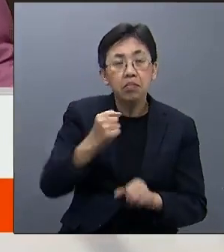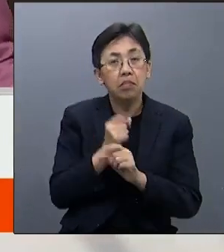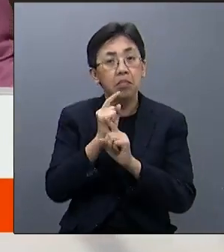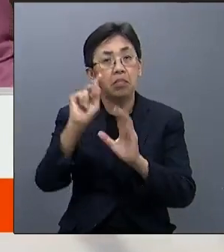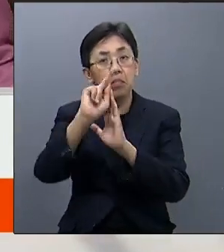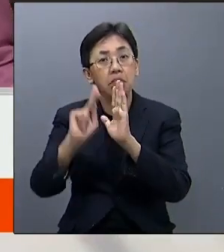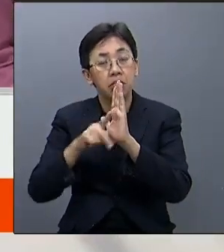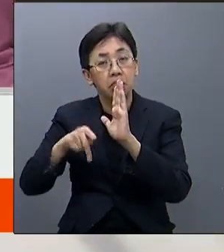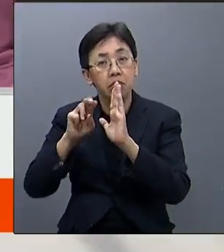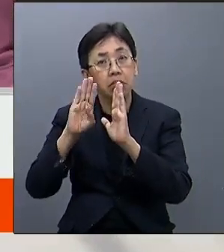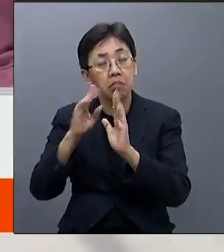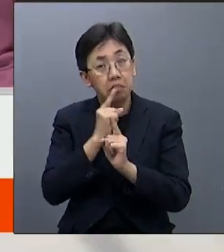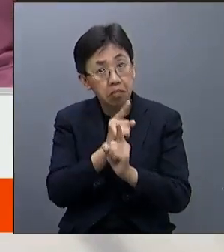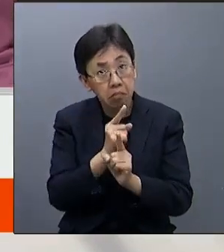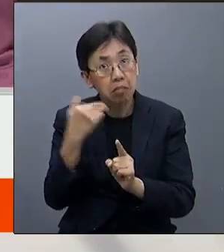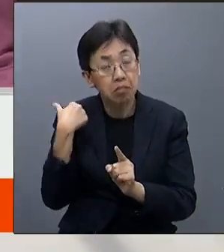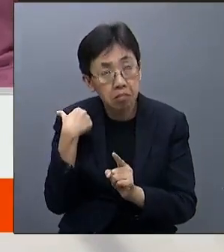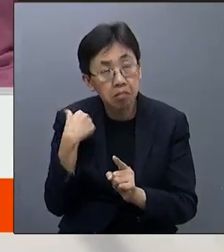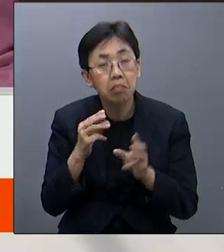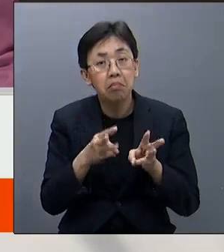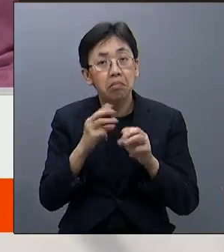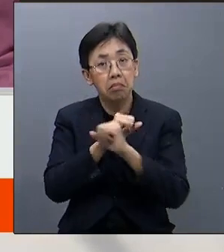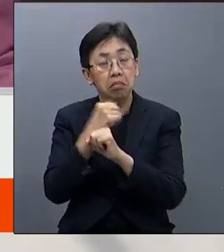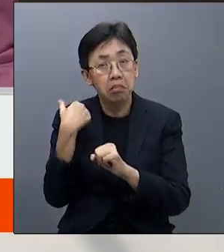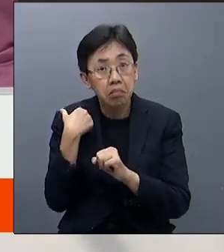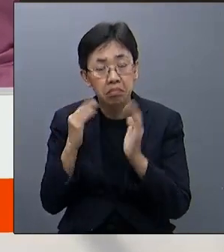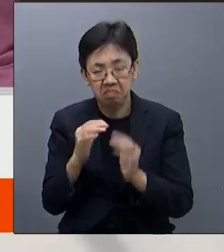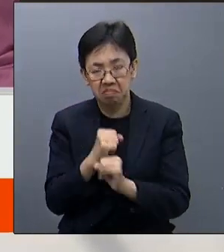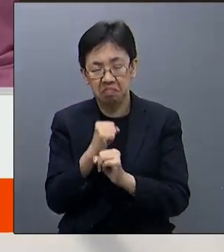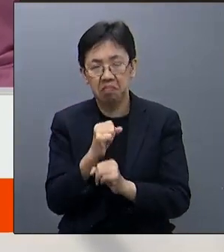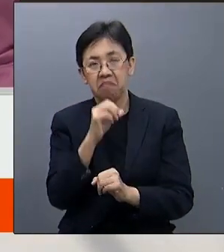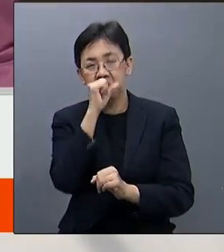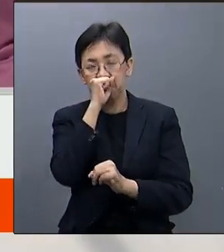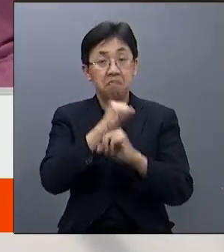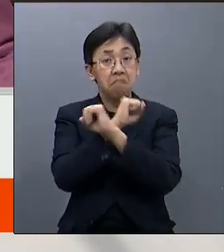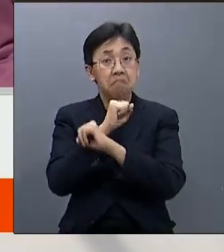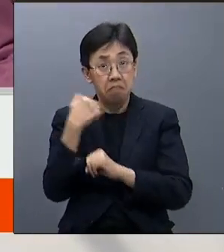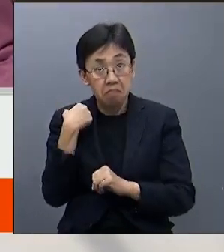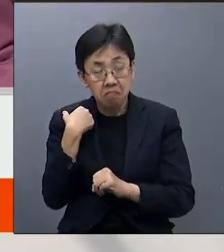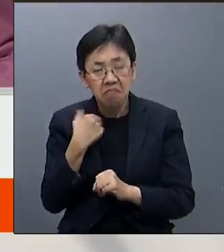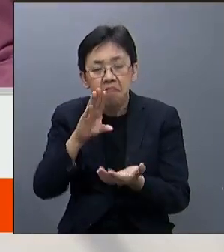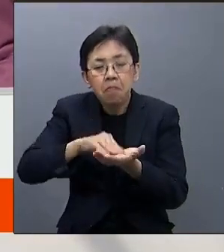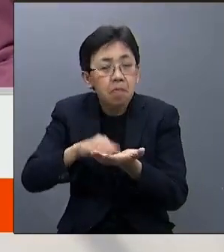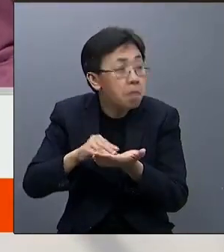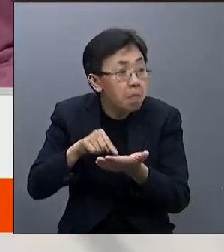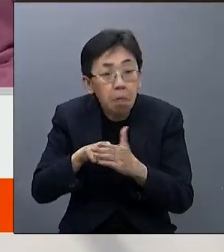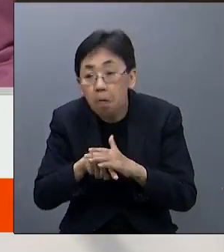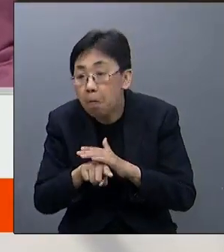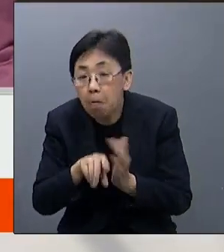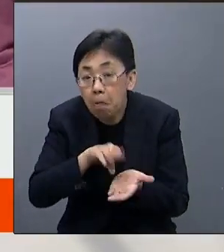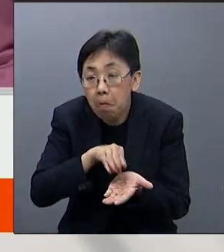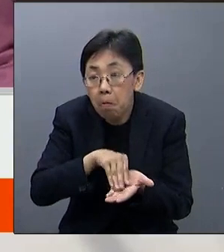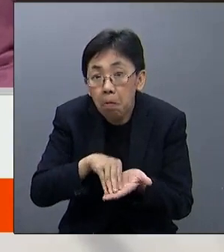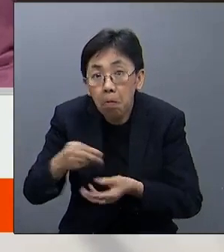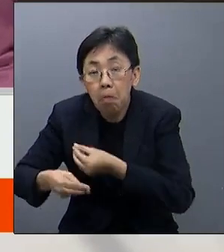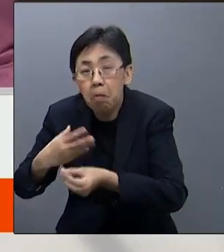มากน้อยขนาดไหนระบบเนี่ยมีการป้องกันไม่ให้พนักงานตัวเองเนี่ยเป็นคนเอาฐานข้อมูลออกไปขายซะเองแบบนี้เนี่ย